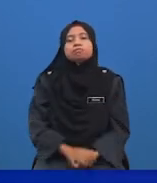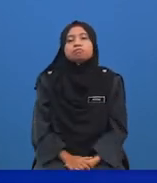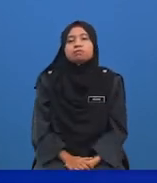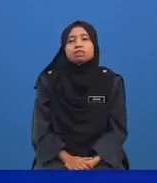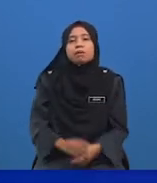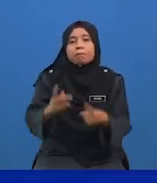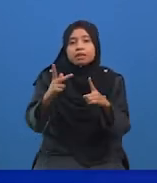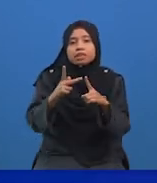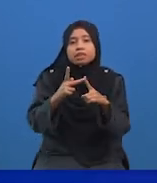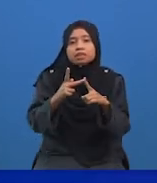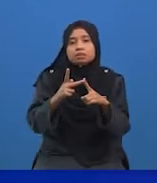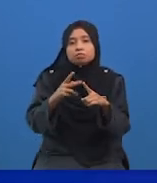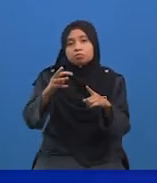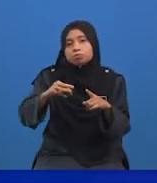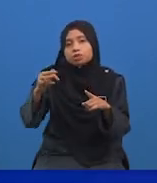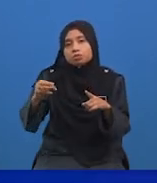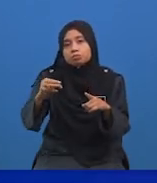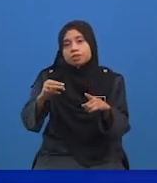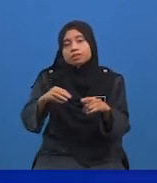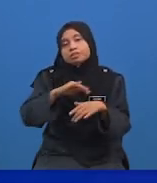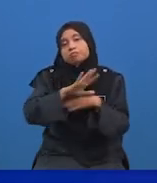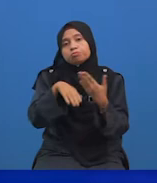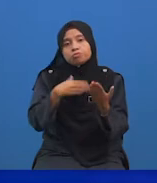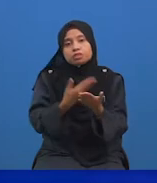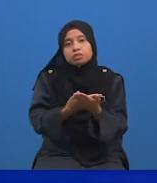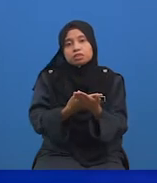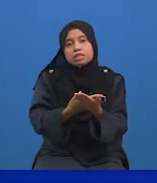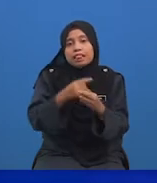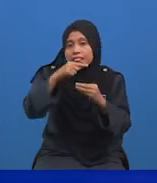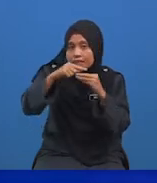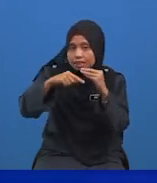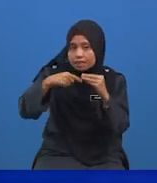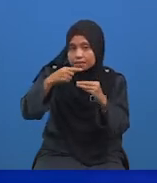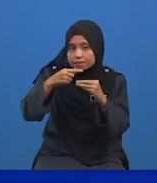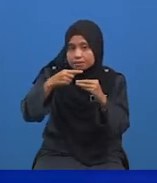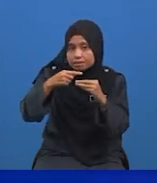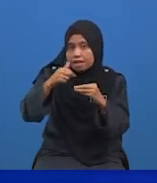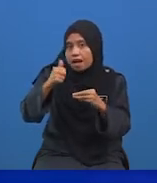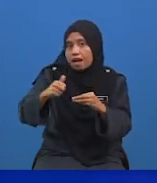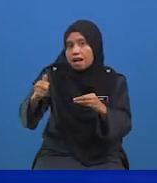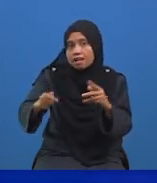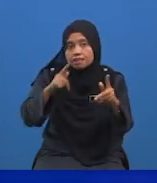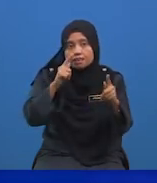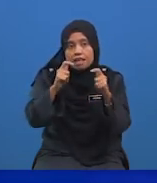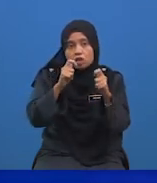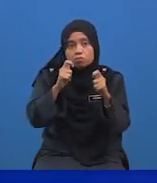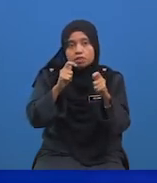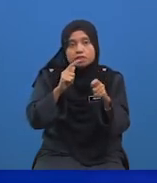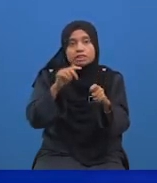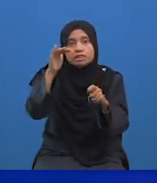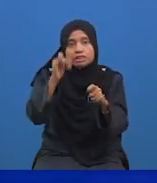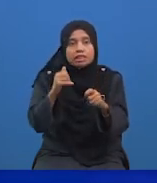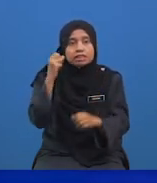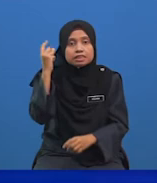baru kepada murid-murid sekalian mengenai alat telekomunikasi